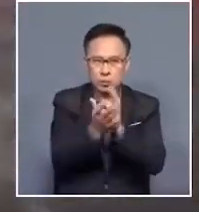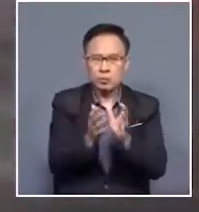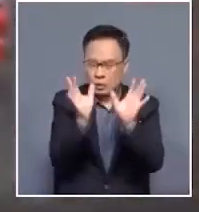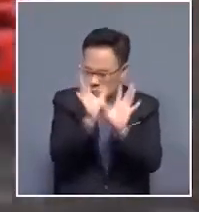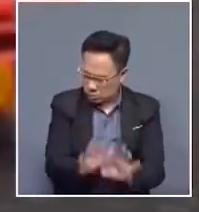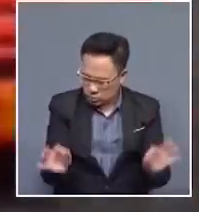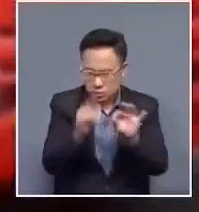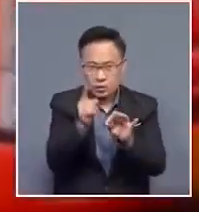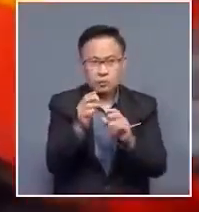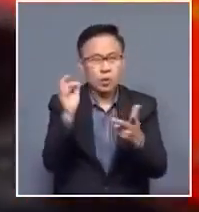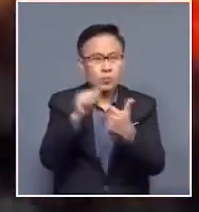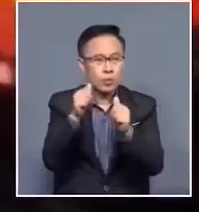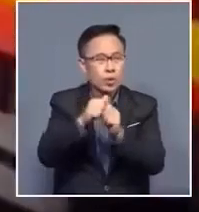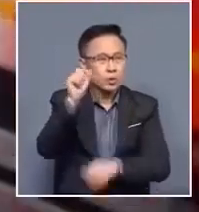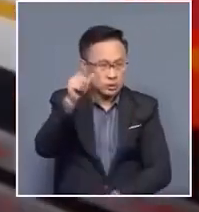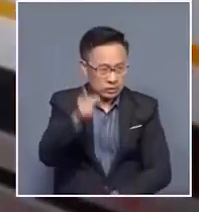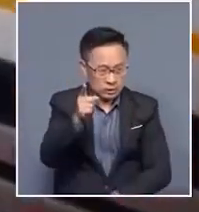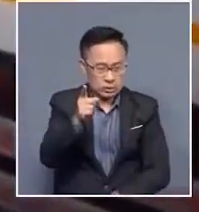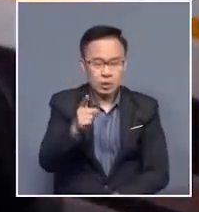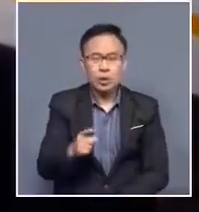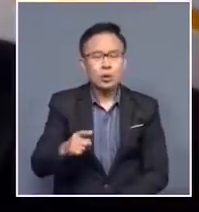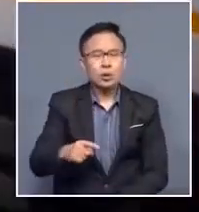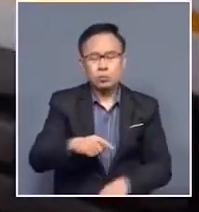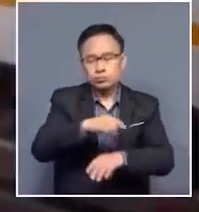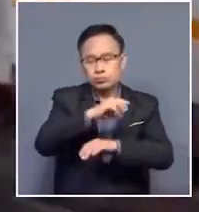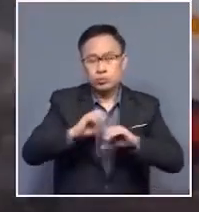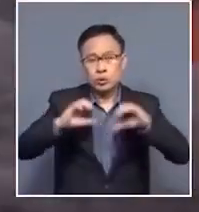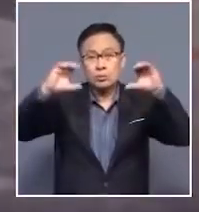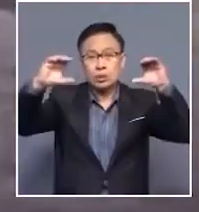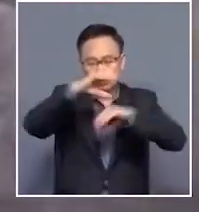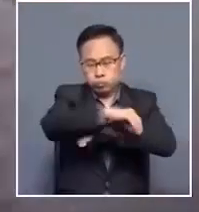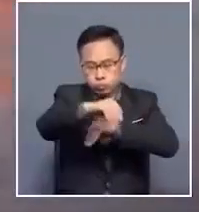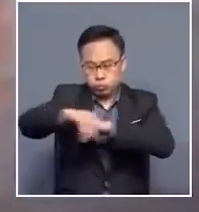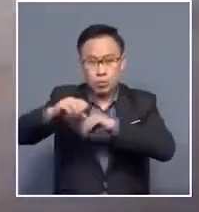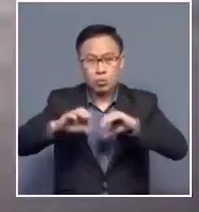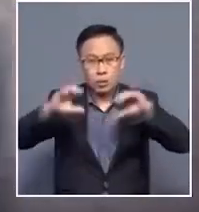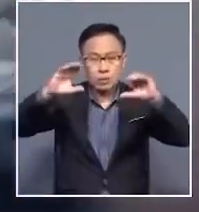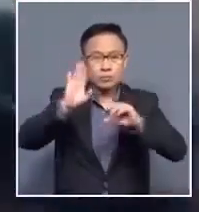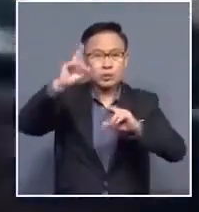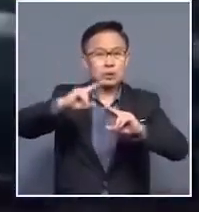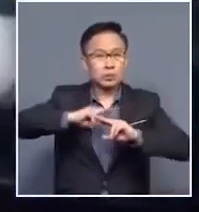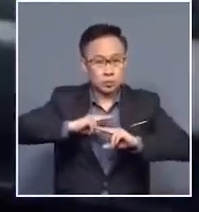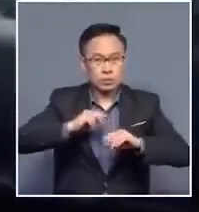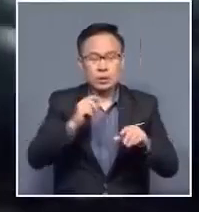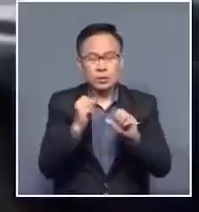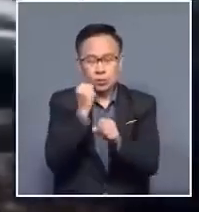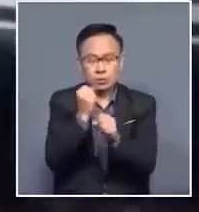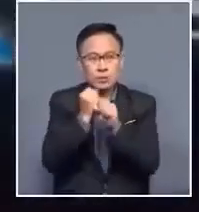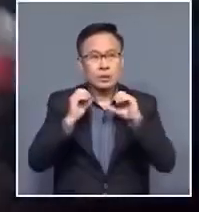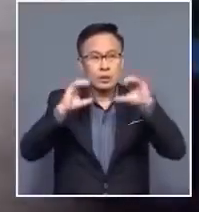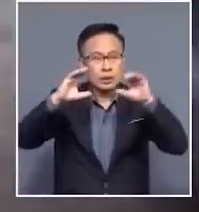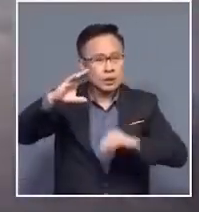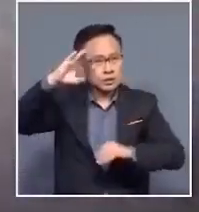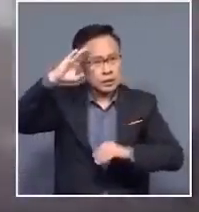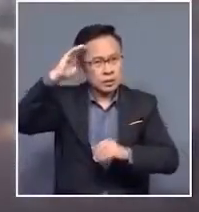ำเป็นว่าพอเข้าสถานการณ์จริงทุกภาคส่วนของหน่วยงานของรัฐที่เกี่ยวข้องของภาคเอกชนโดยเฉพาะข้าราชการทหาร